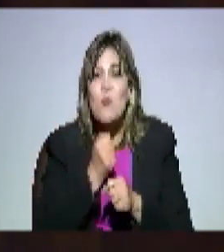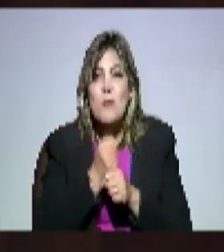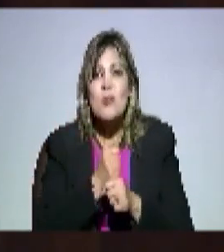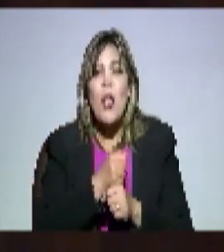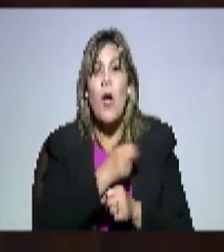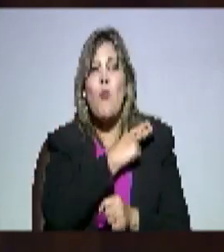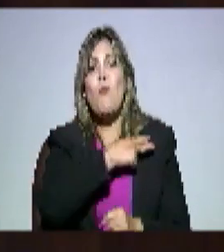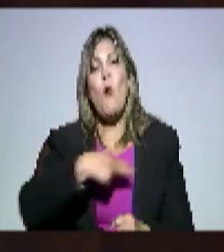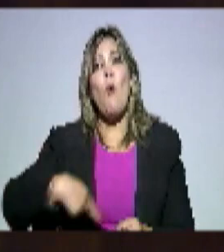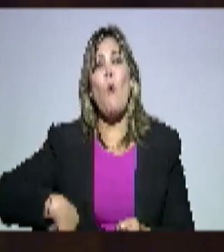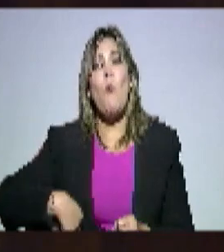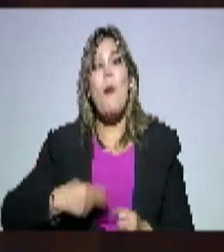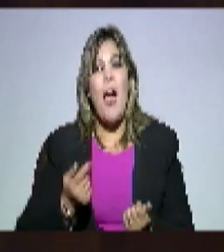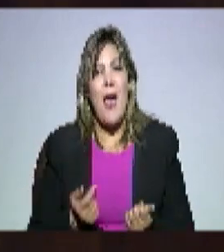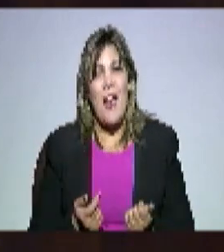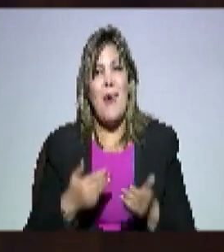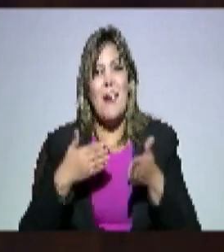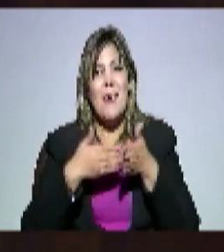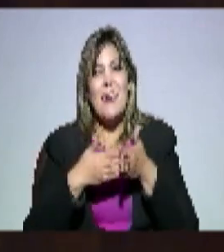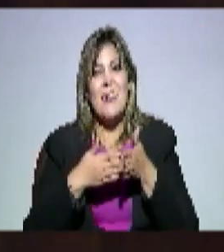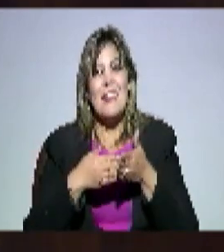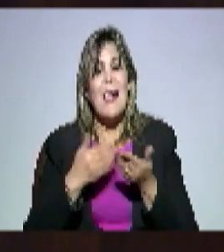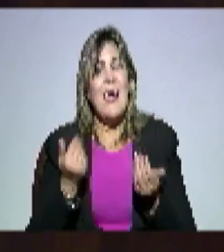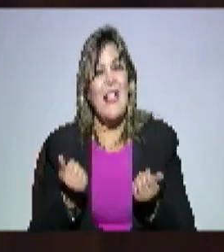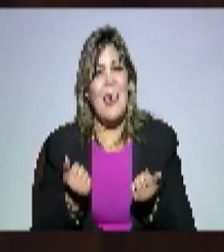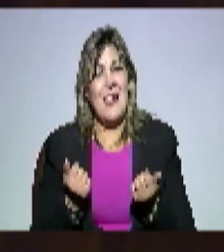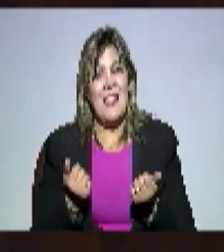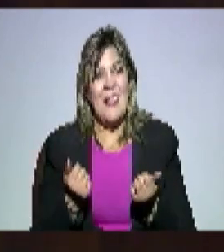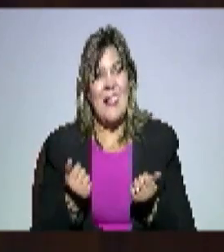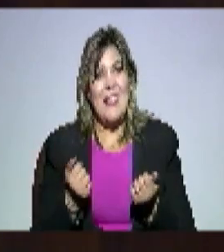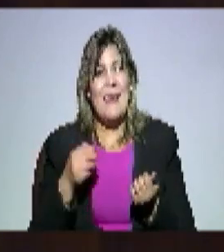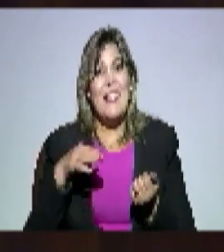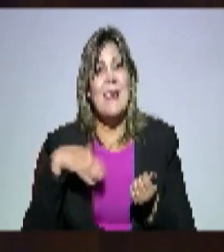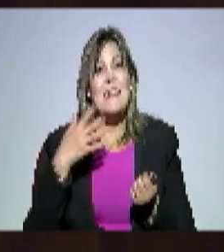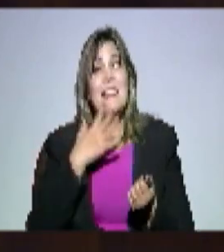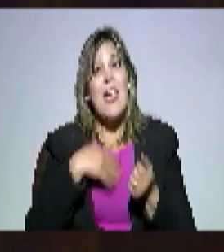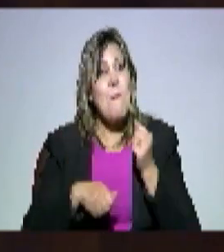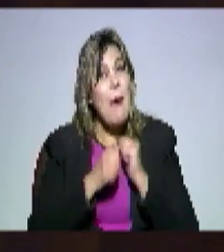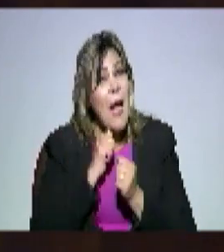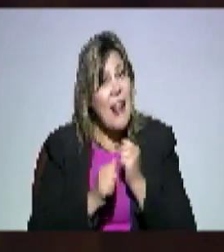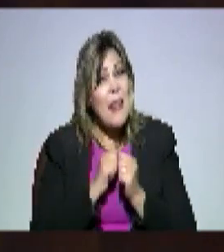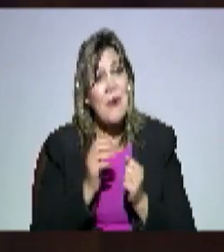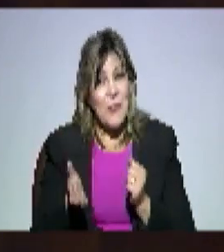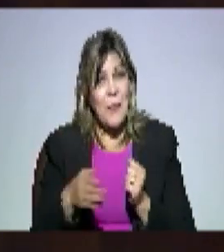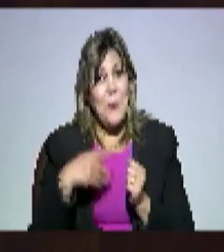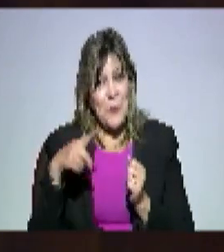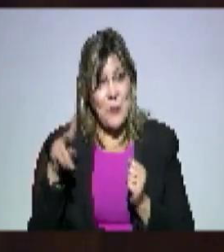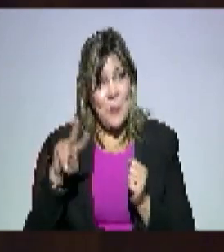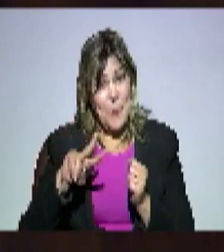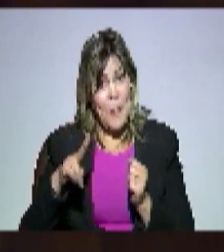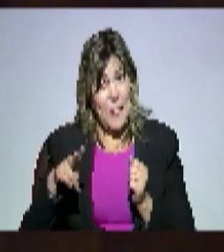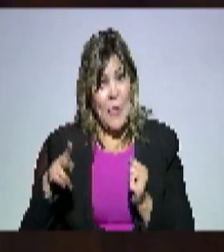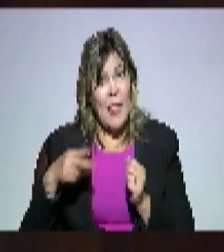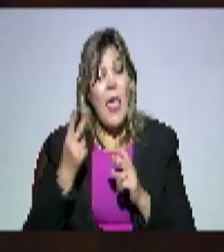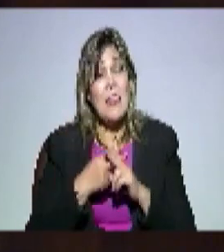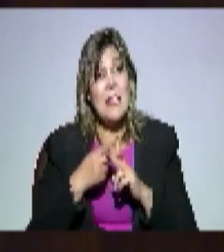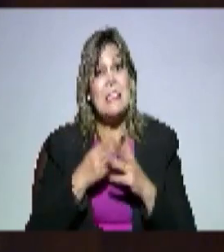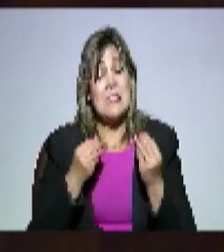ووظائف عاليه زي البابا غبريال بن توريك زي ابراهيم الجوهري عندنا ناس